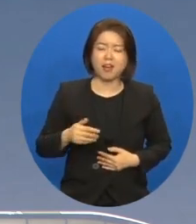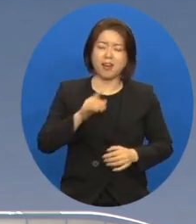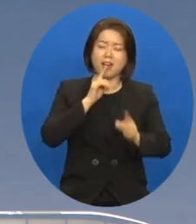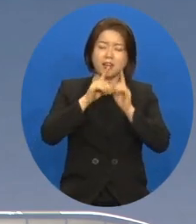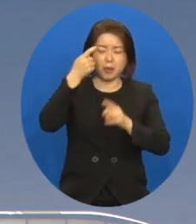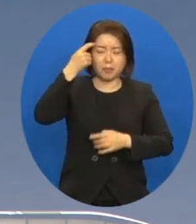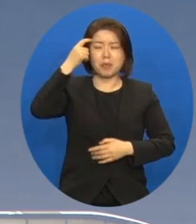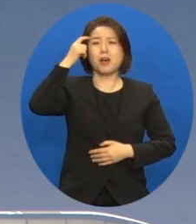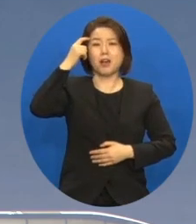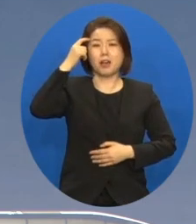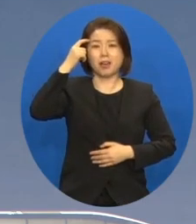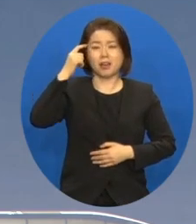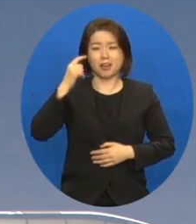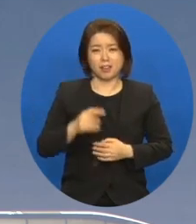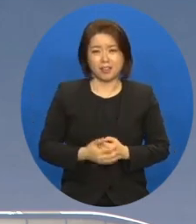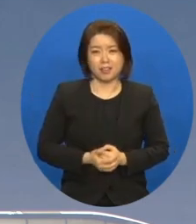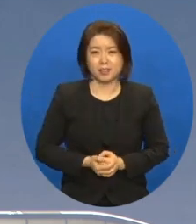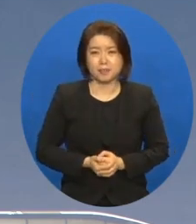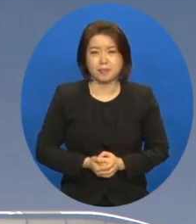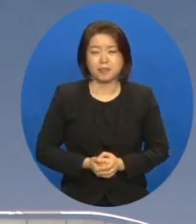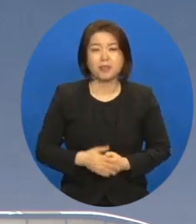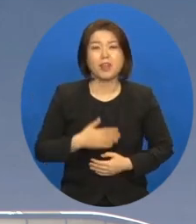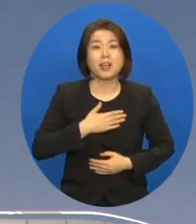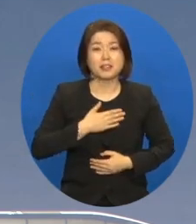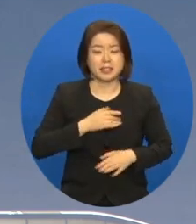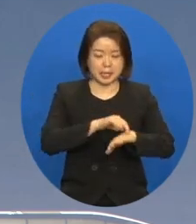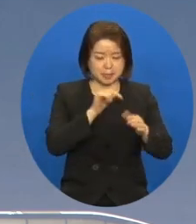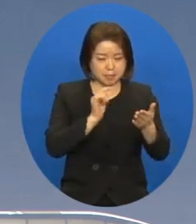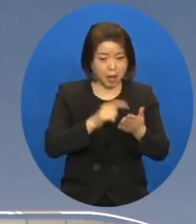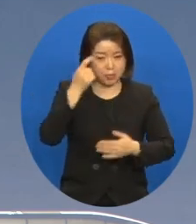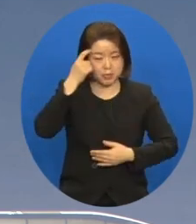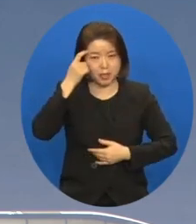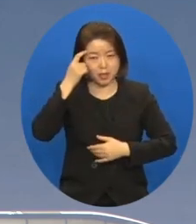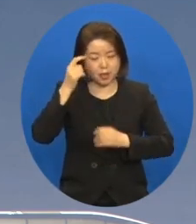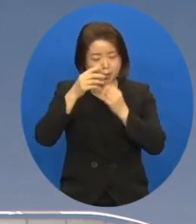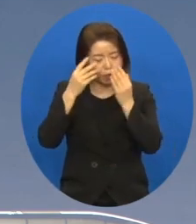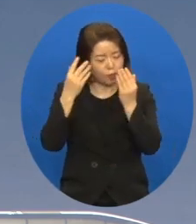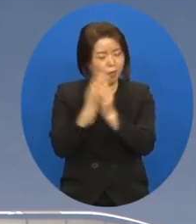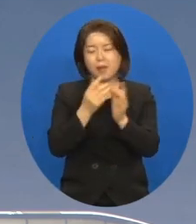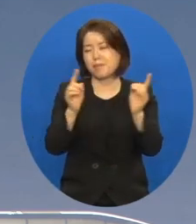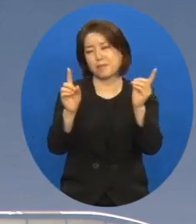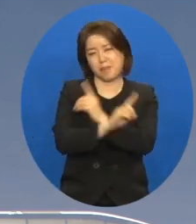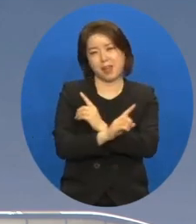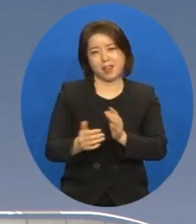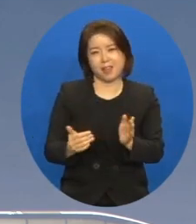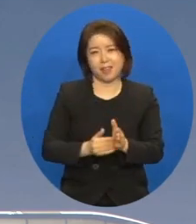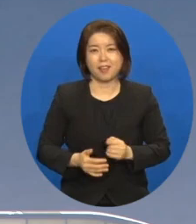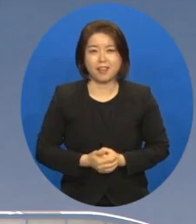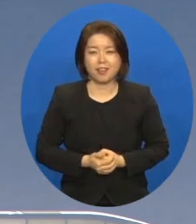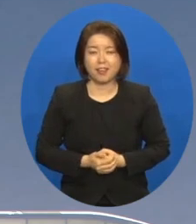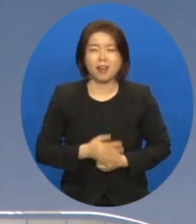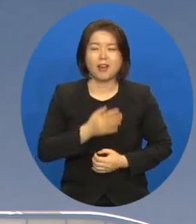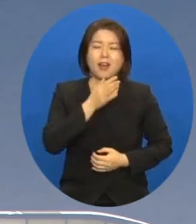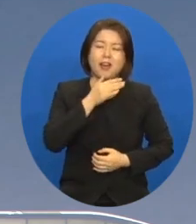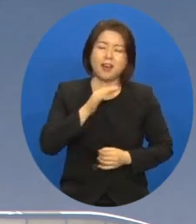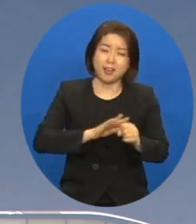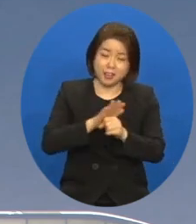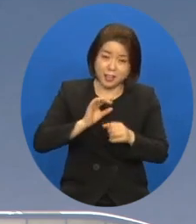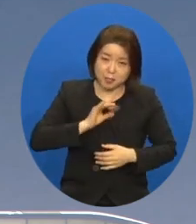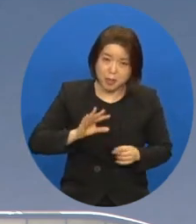깨우쳐 주셨어요. 제 마음과 생각이 확 바뀌어버렸어요. 사랑만 하며